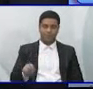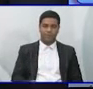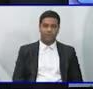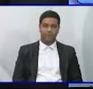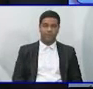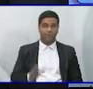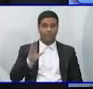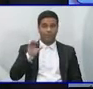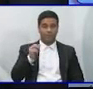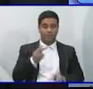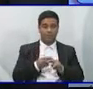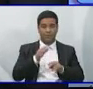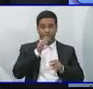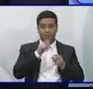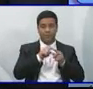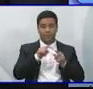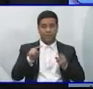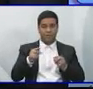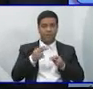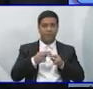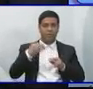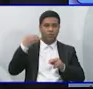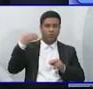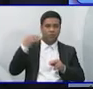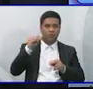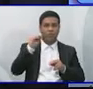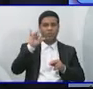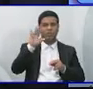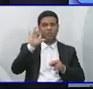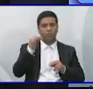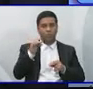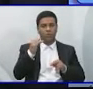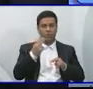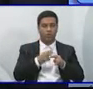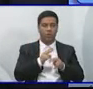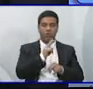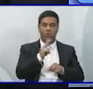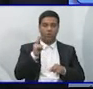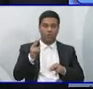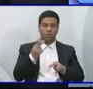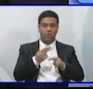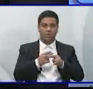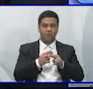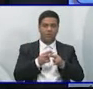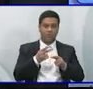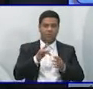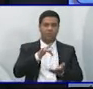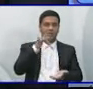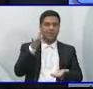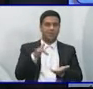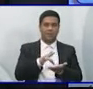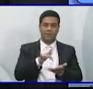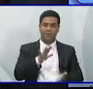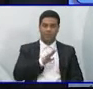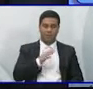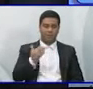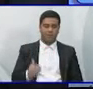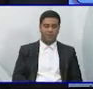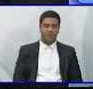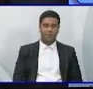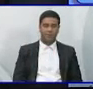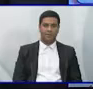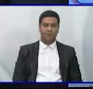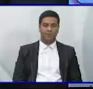mumkin. Va bu davrlarda Qo'ng'irot va Chimboy shaharlari Qoraqalpoqlarning ma'muriy markazlari